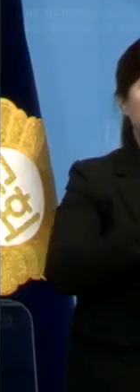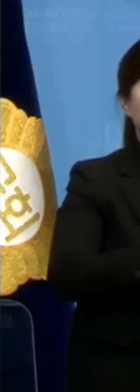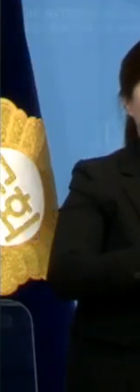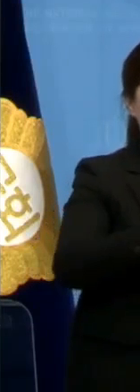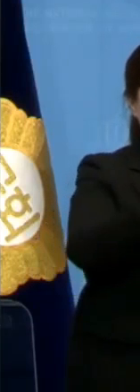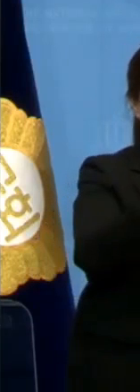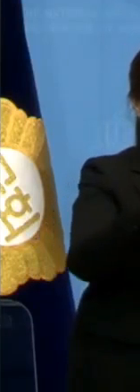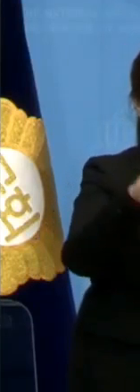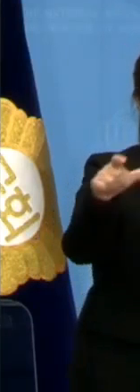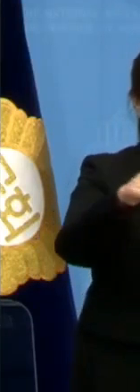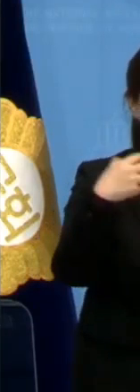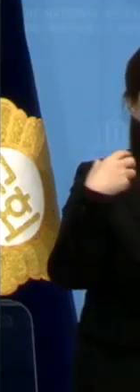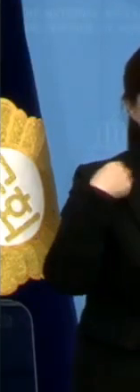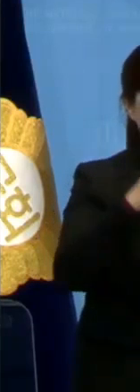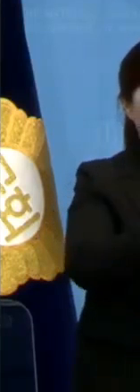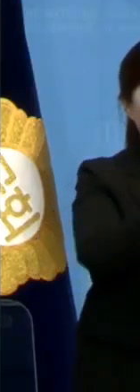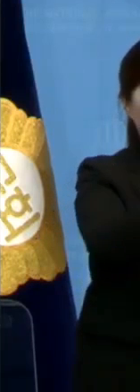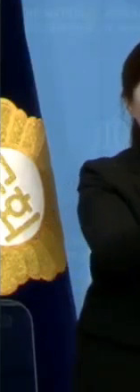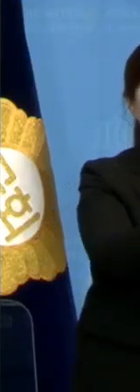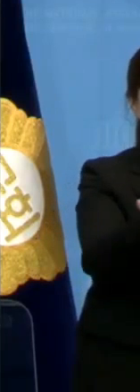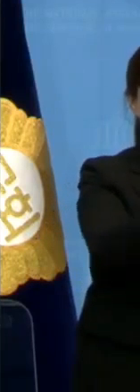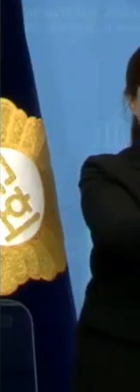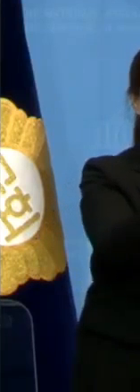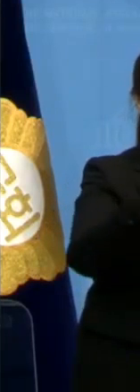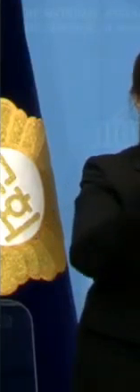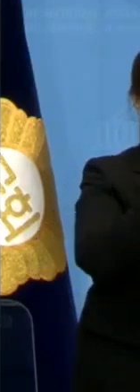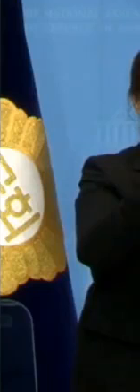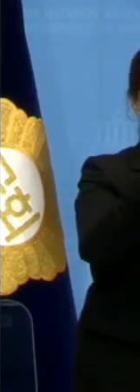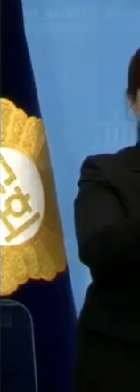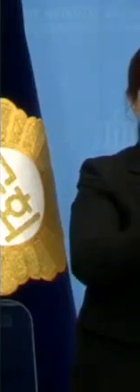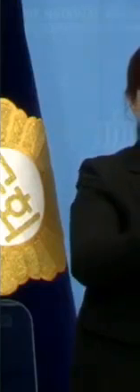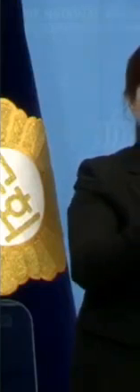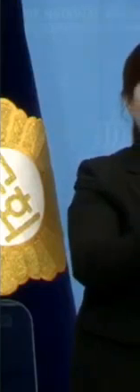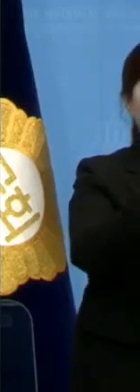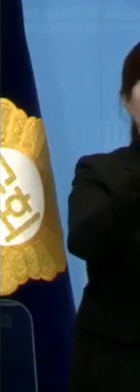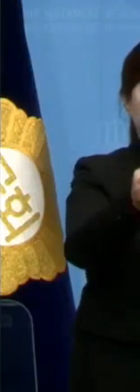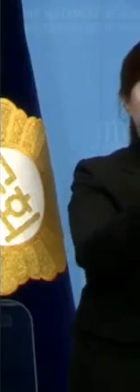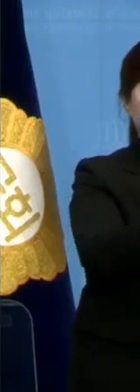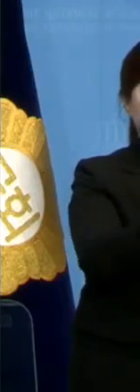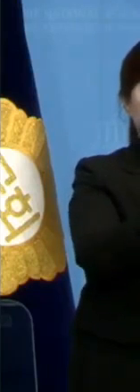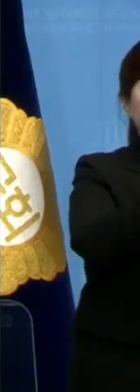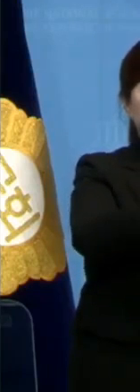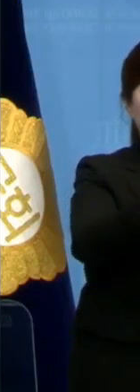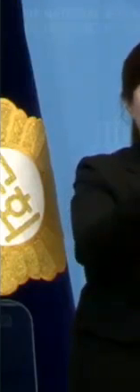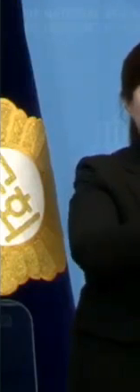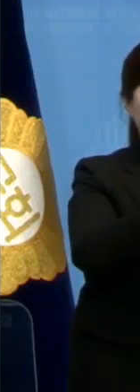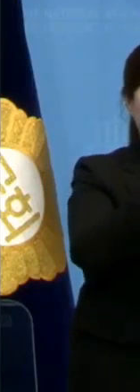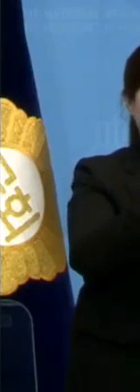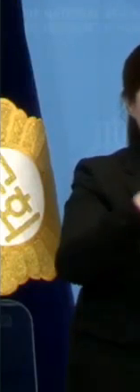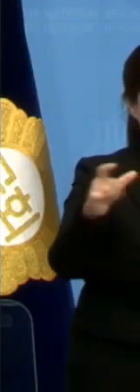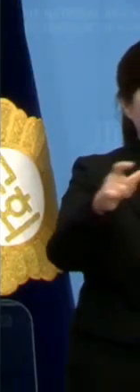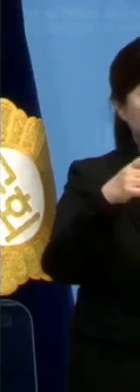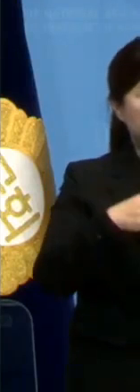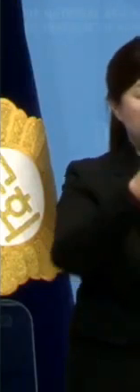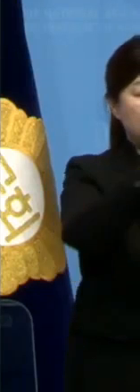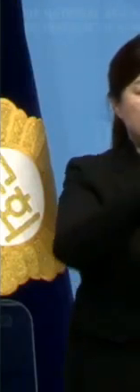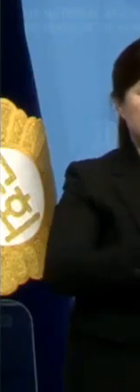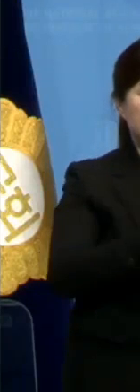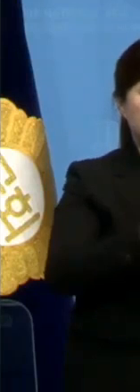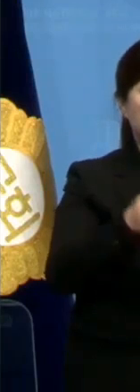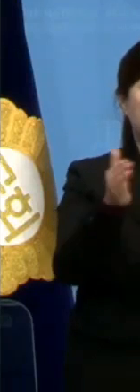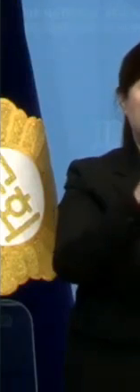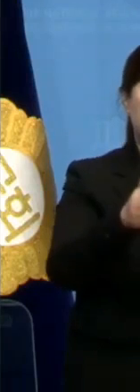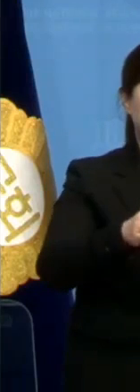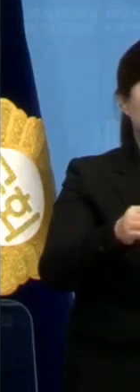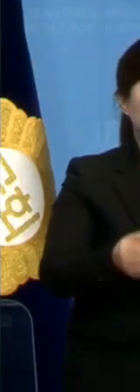국가, 지방자치단체 가입자가 각각 분담하는 방식으로 국가나 지방자치단체가 최소